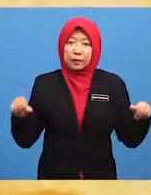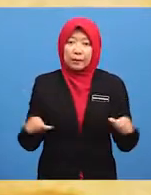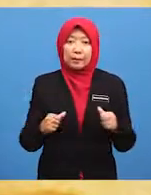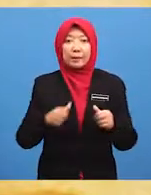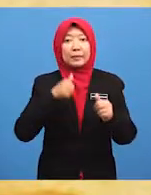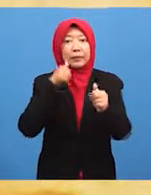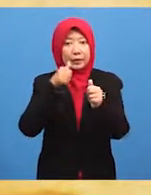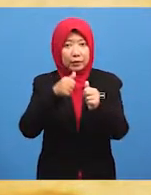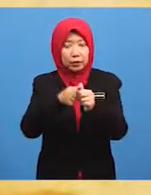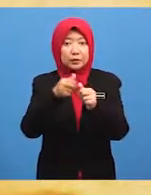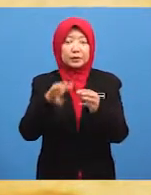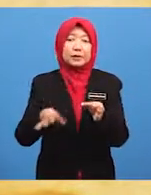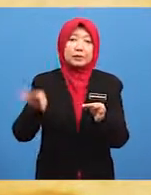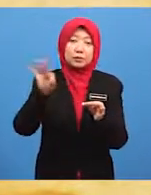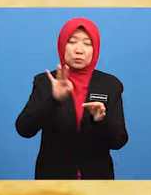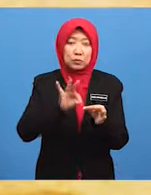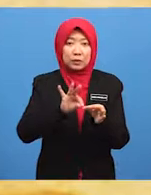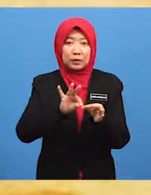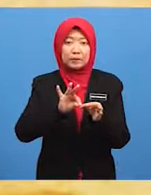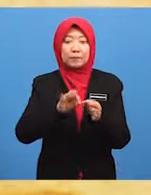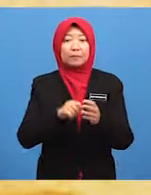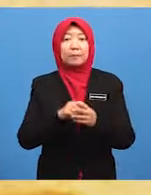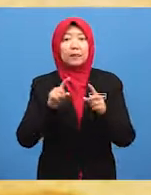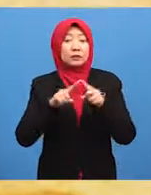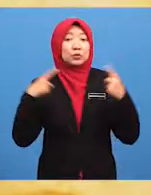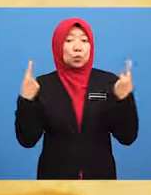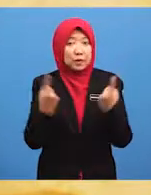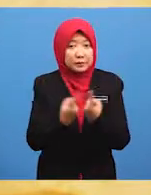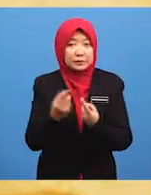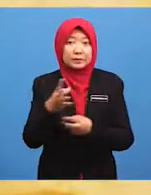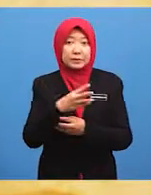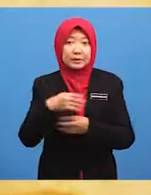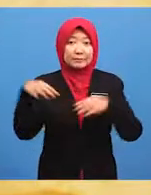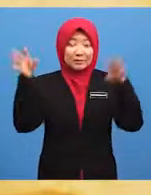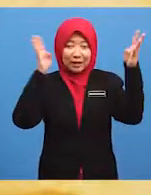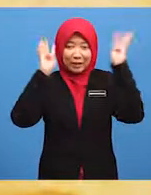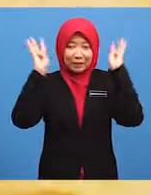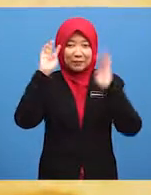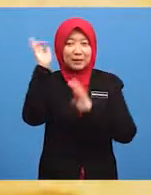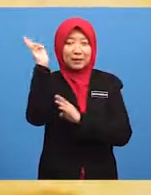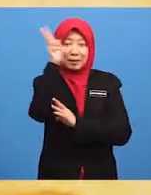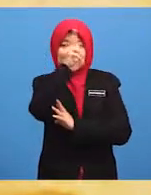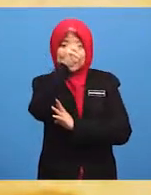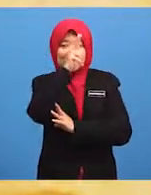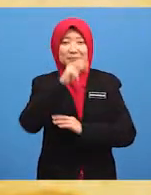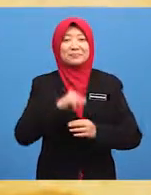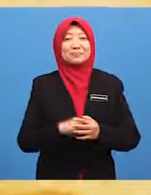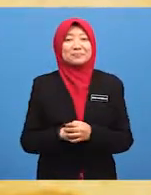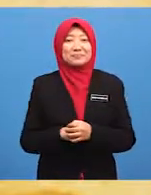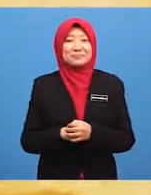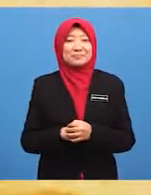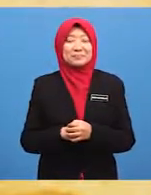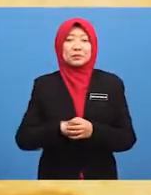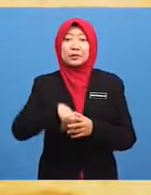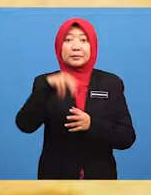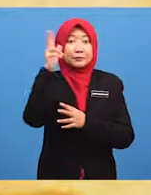mengikut kesesuaian situasi dan kreativiti kerajaan masing-masing. Sosiobudaya masyarakat kerajaan